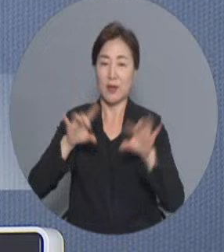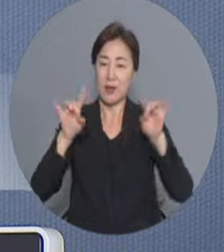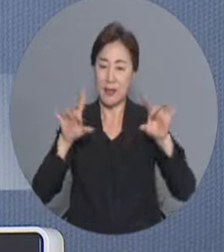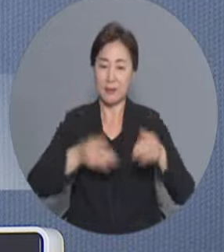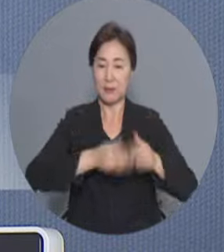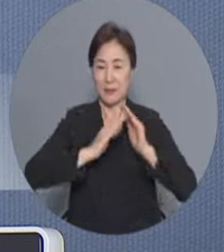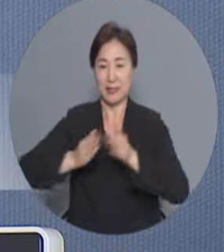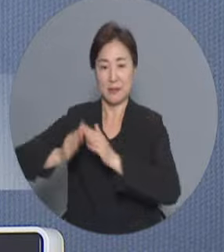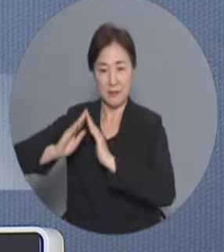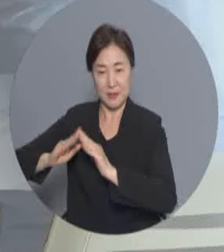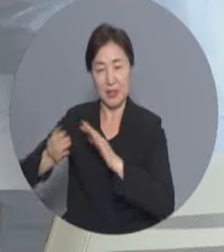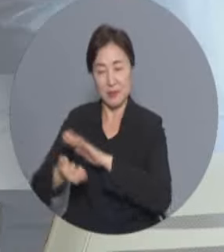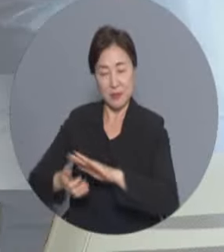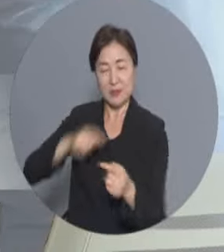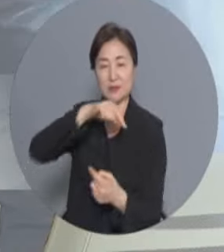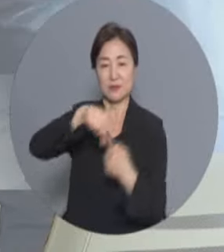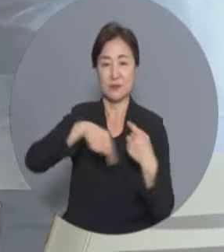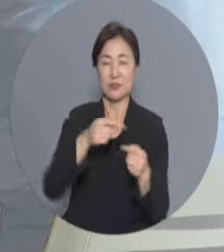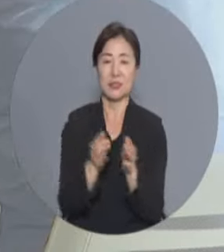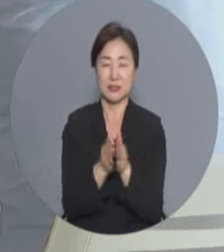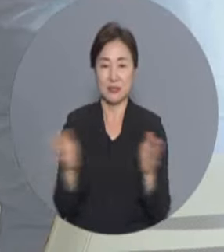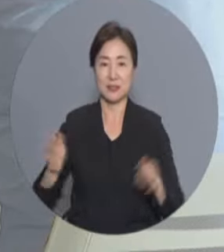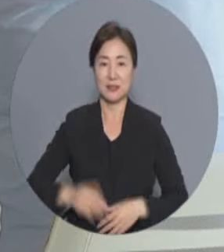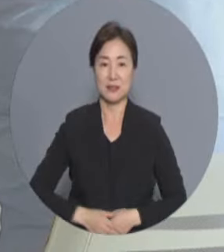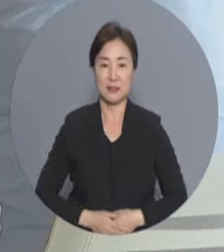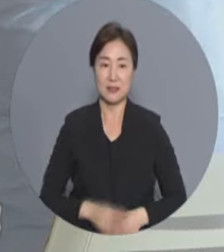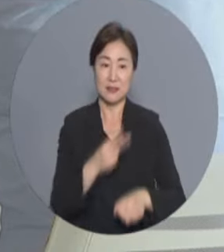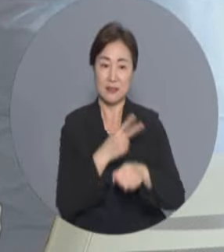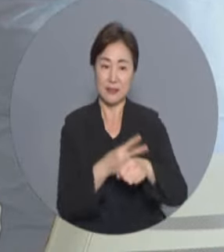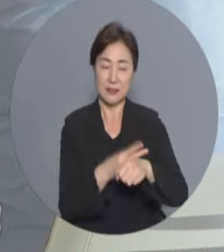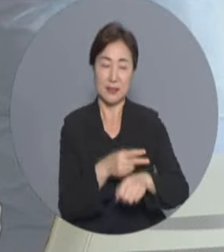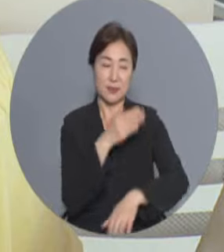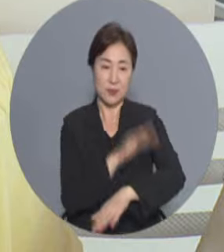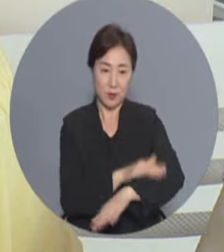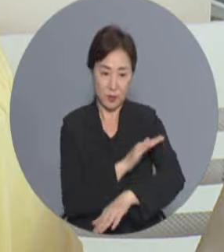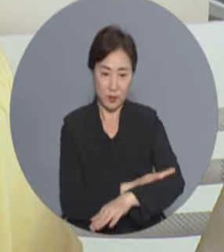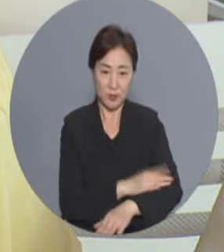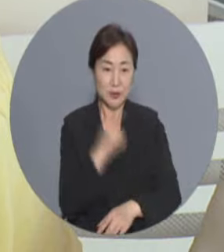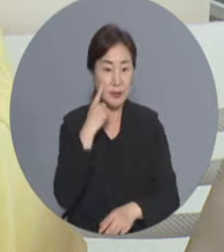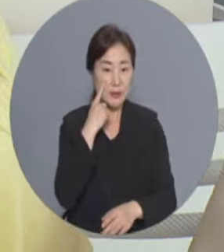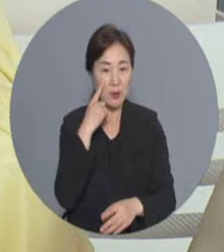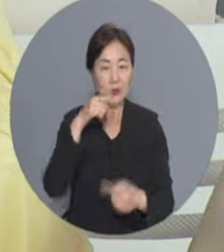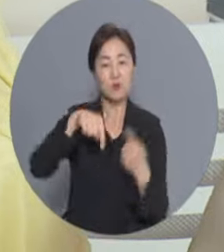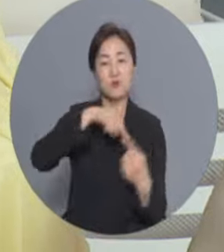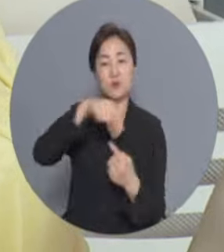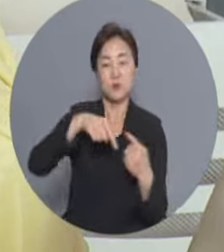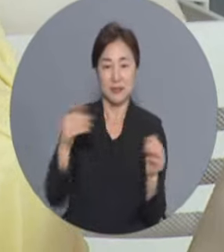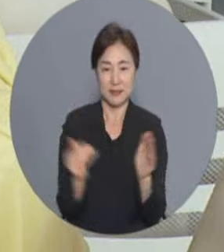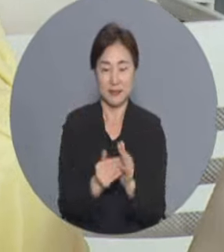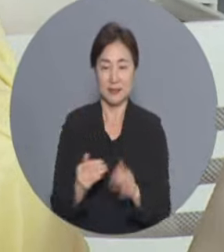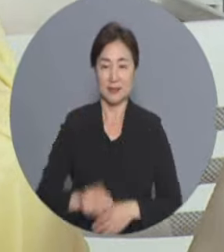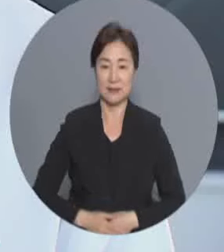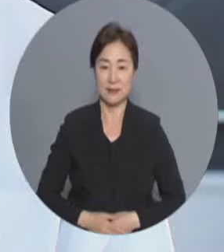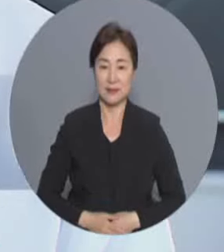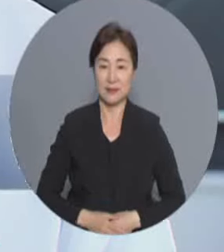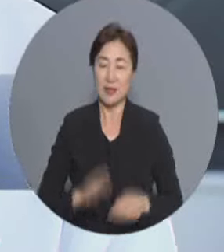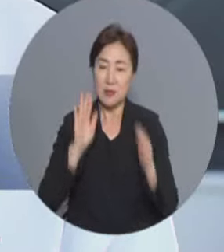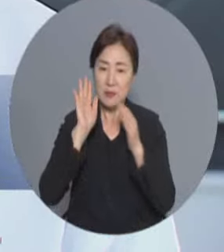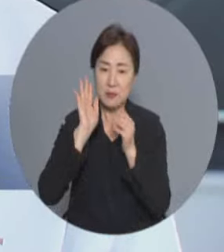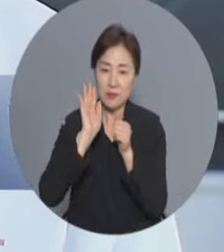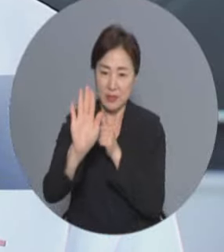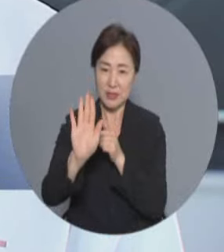설치해 미리 운영에 들어갔습니다. 교사 연수와 시범 수업도 이뤄지고 있습니다. 이미